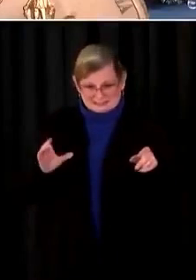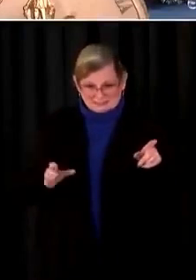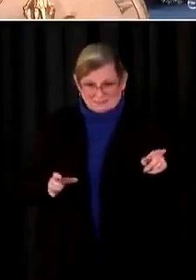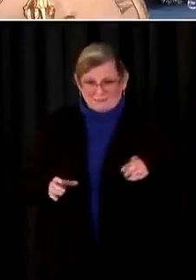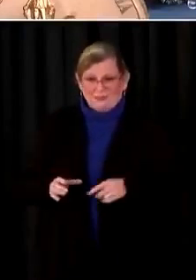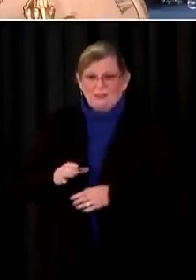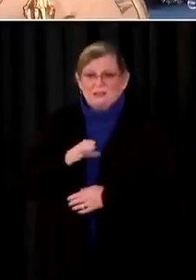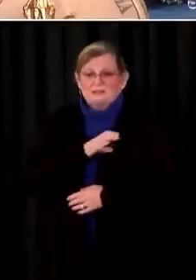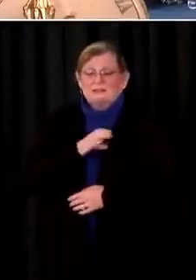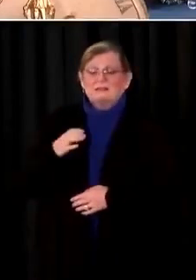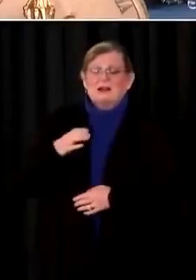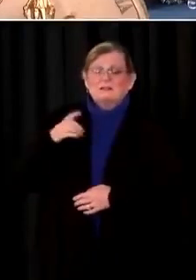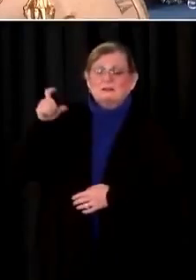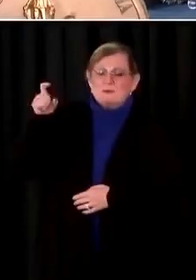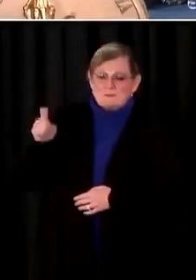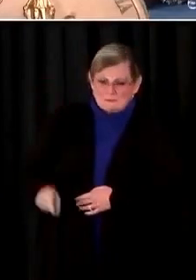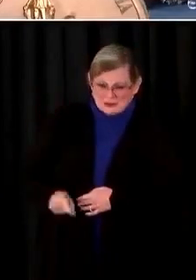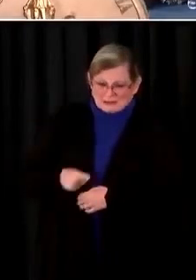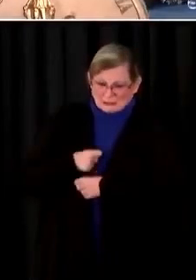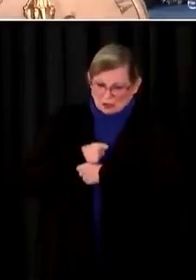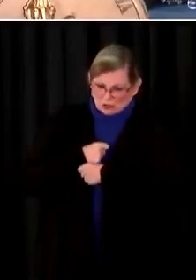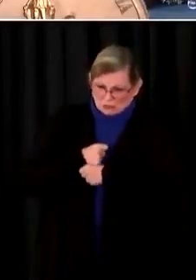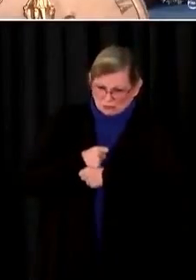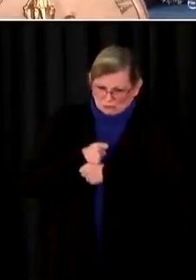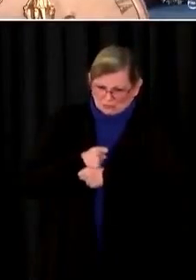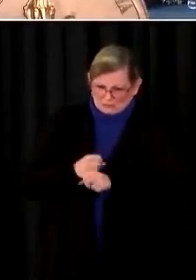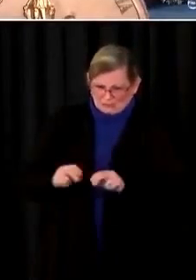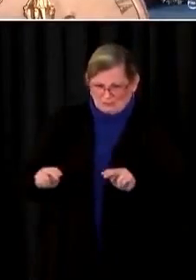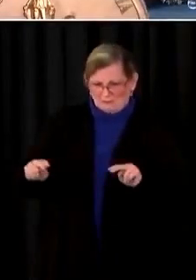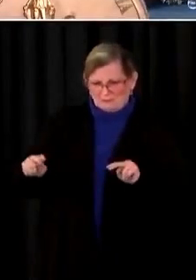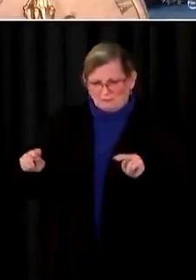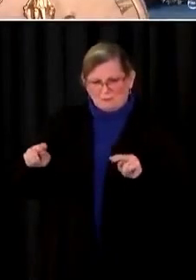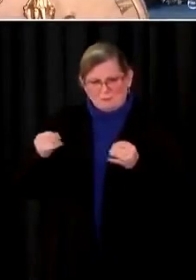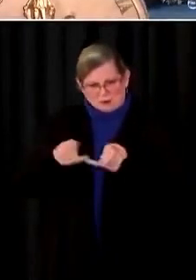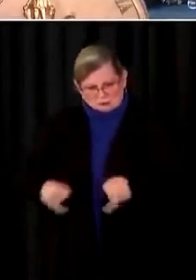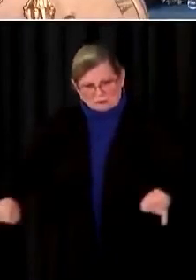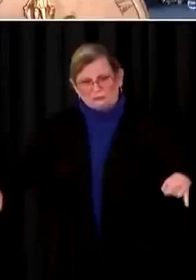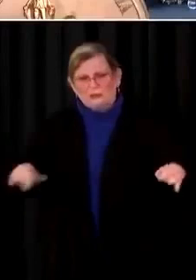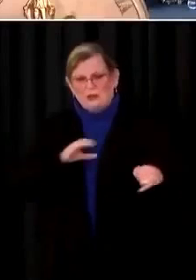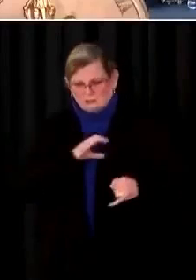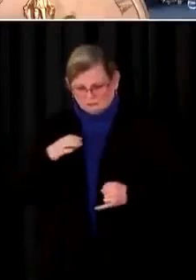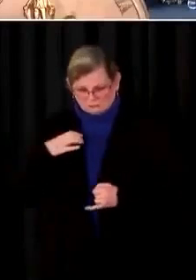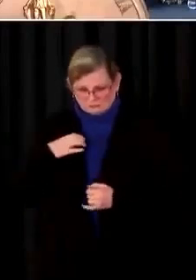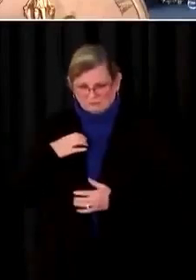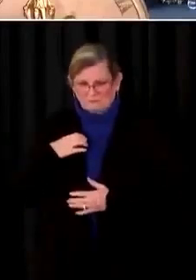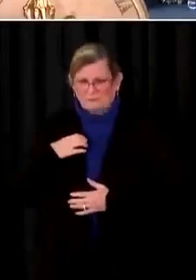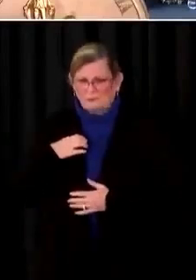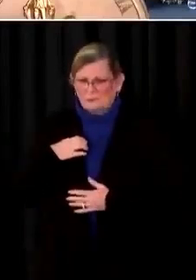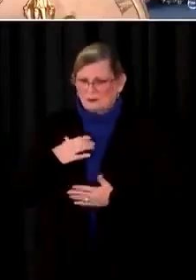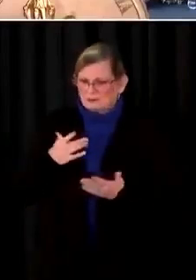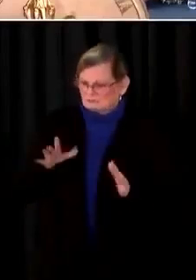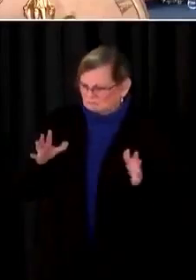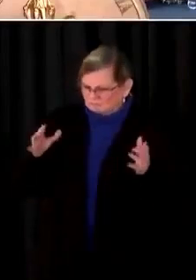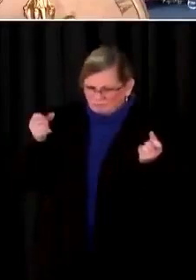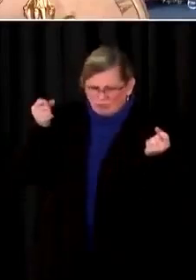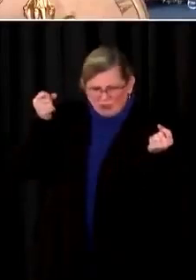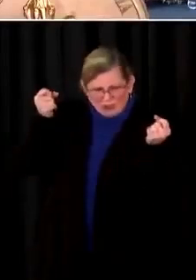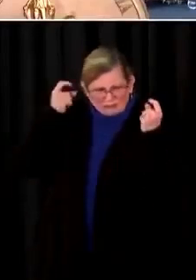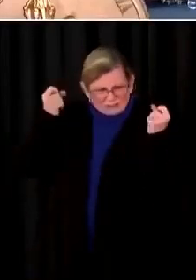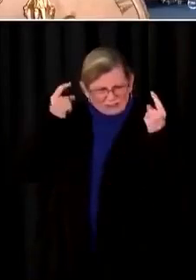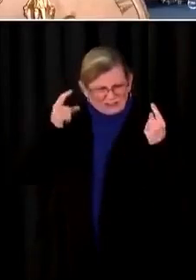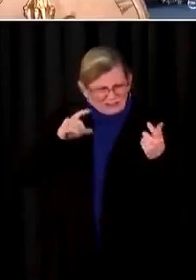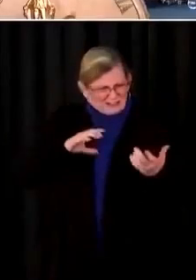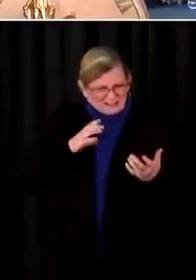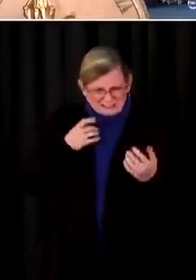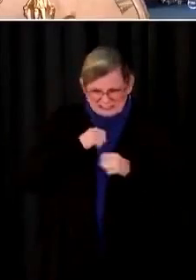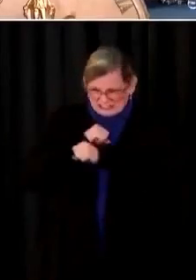大问题是总统是否有能力、有权利主动赦免未指控犯罪白宫高官正在讨论中，包括幕僚长梅多斯、